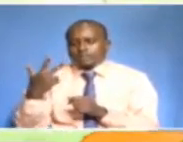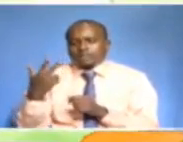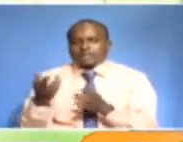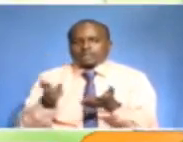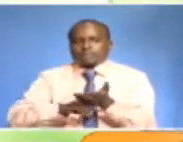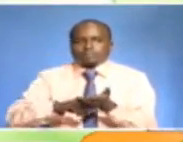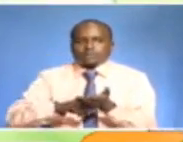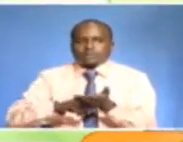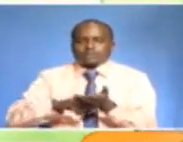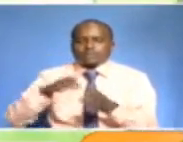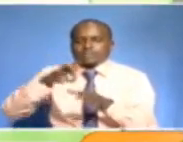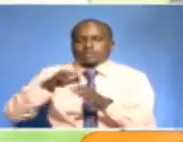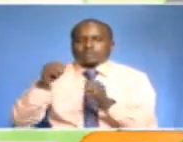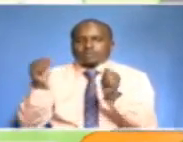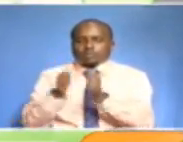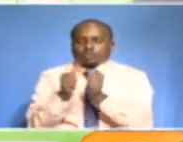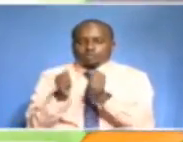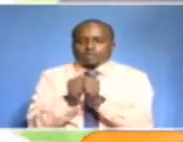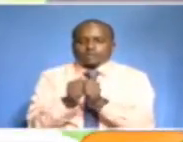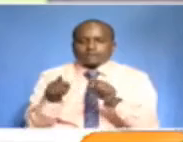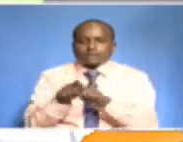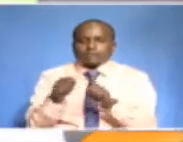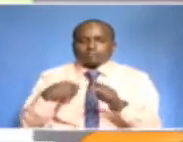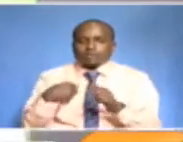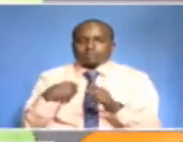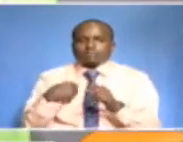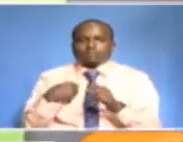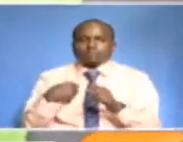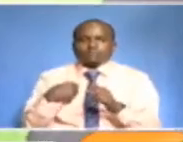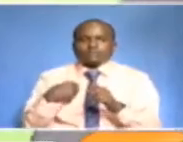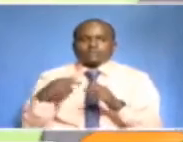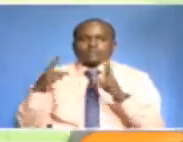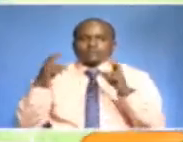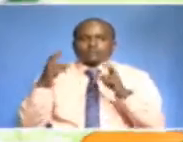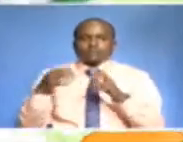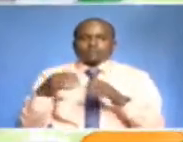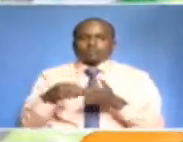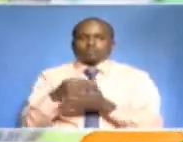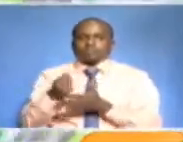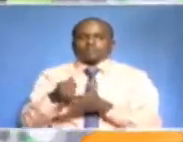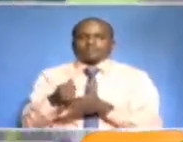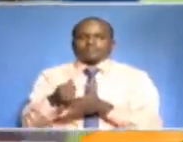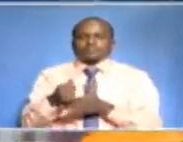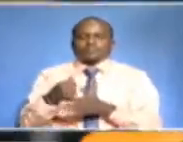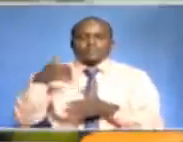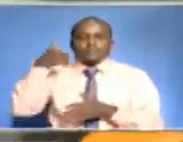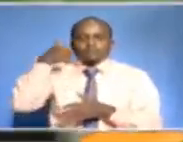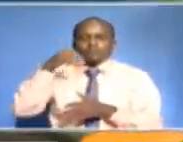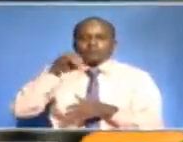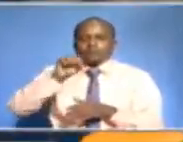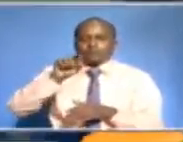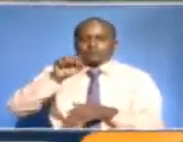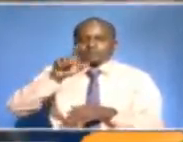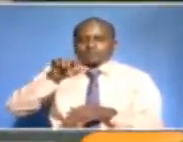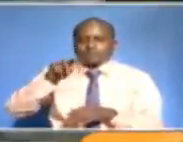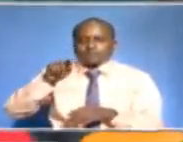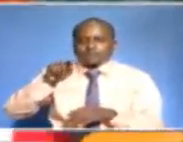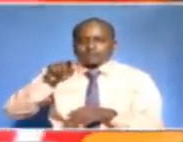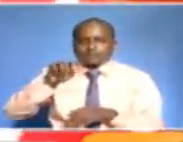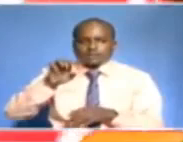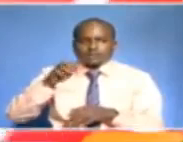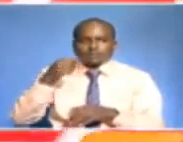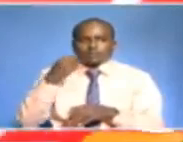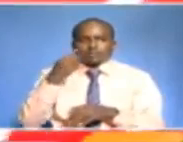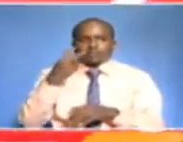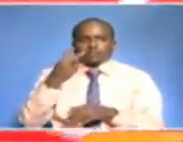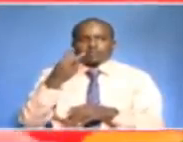onzeker aidha Kuna utata Wa ununu Wa Simu 553 za satellite kwa gharama ya shilingi milioni 273